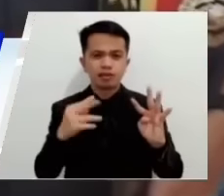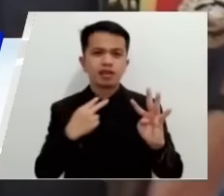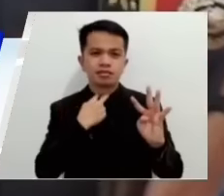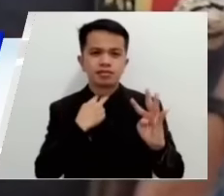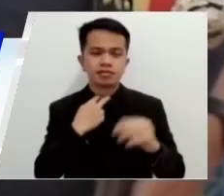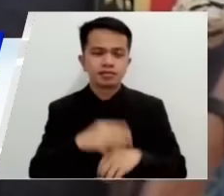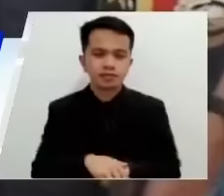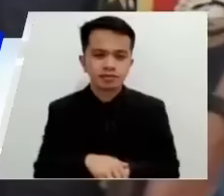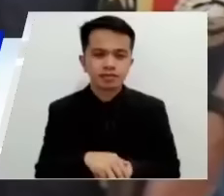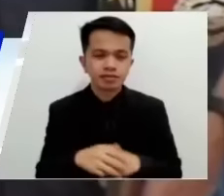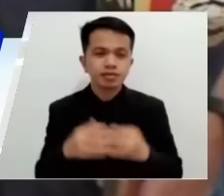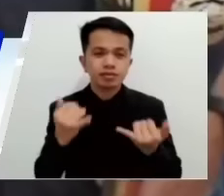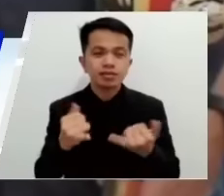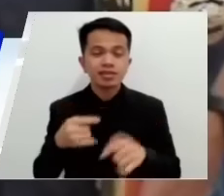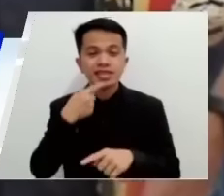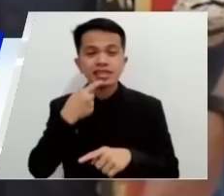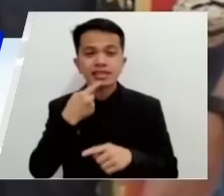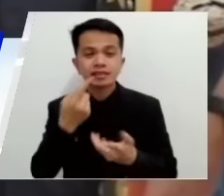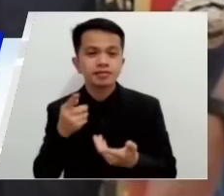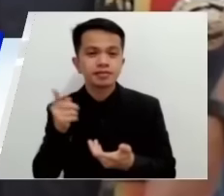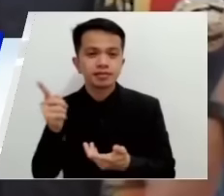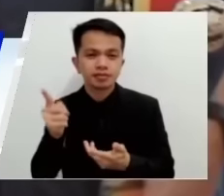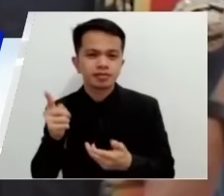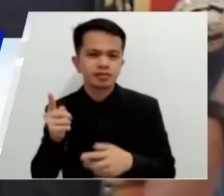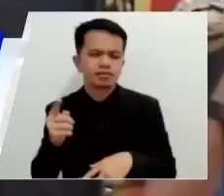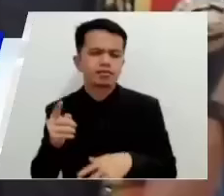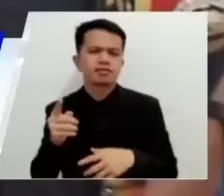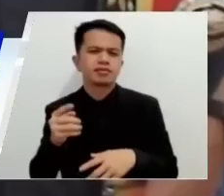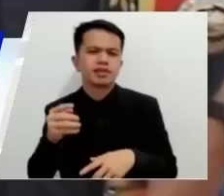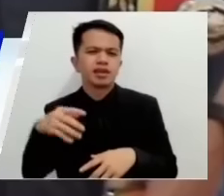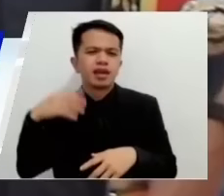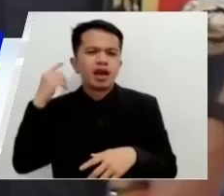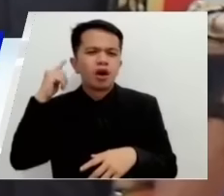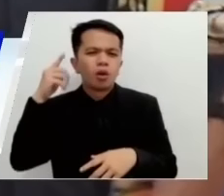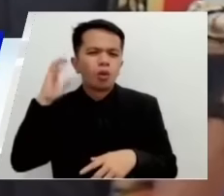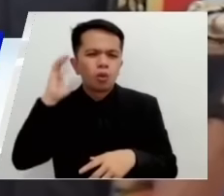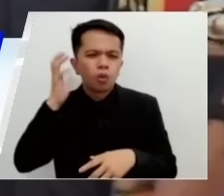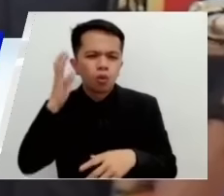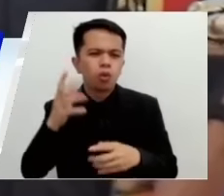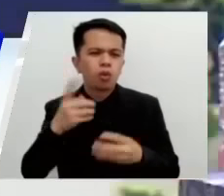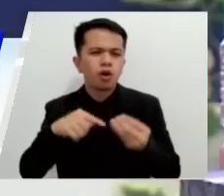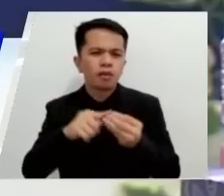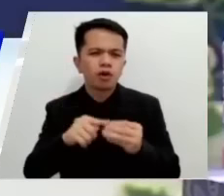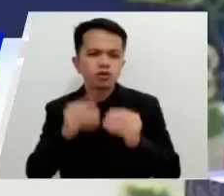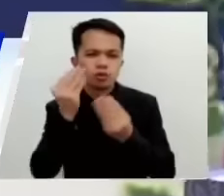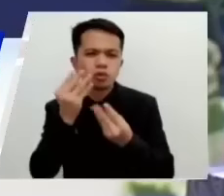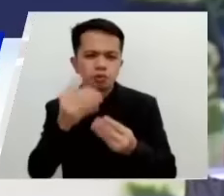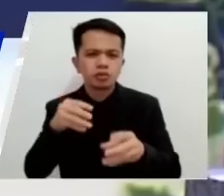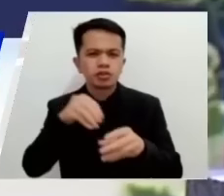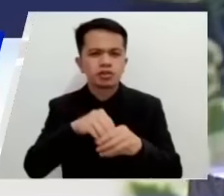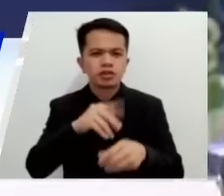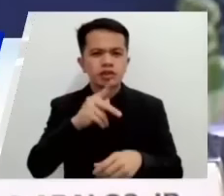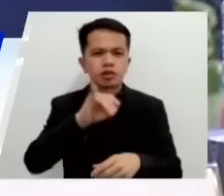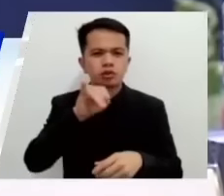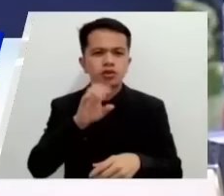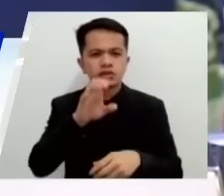Secretary, kalukuhan ang pinapakalat na impormasyong sa labas ng KOJC compound sumuko si Quiboloy. Kwentong kutsero